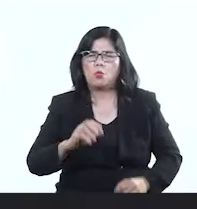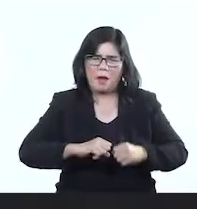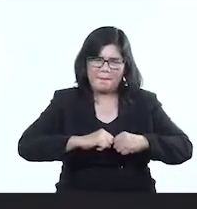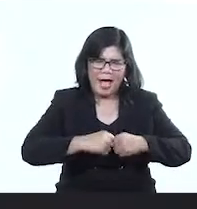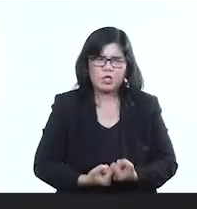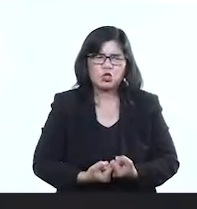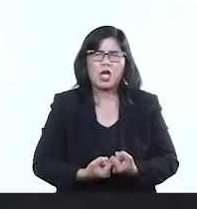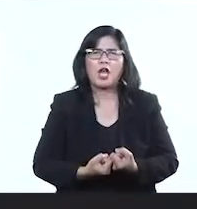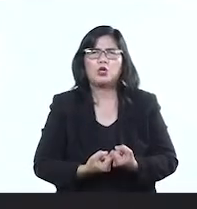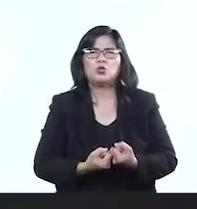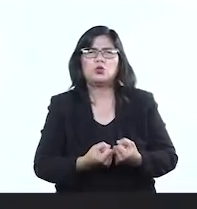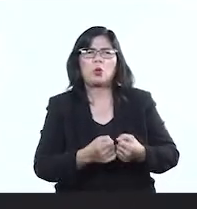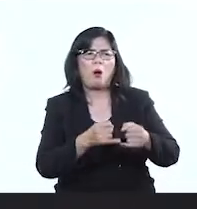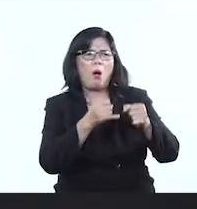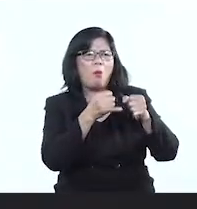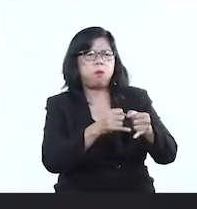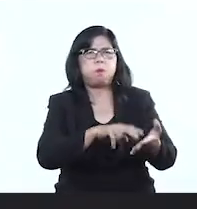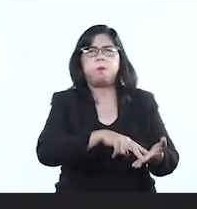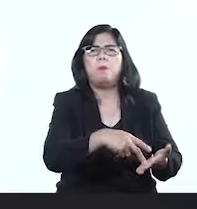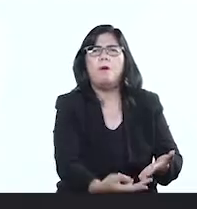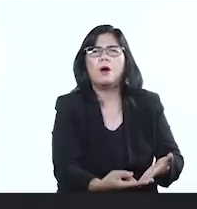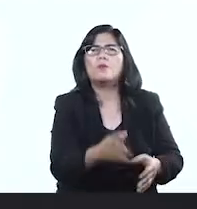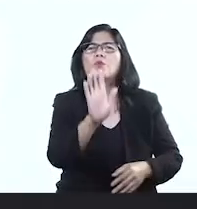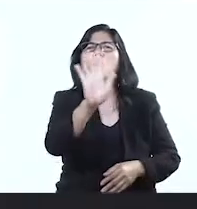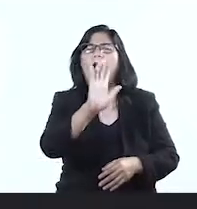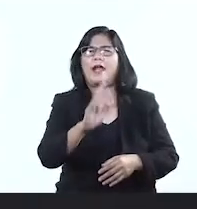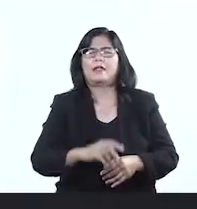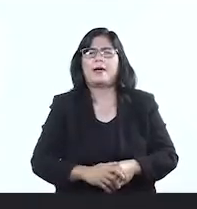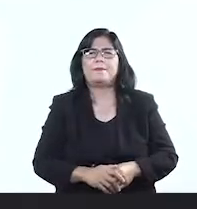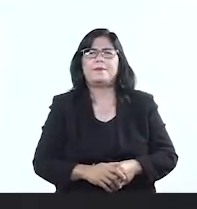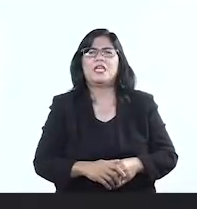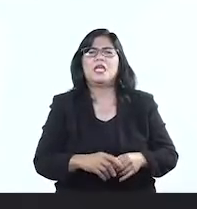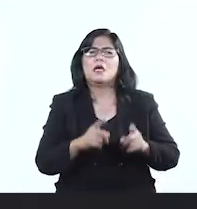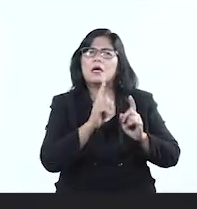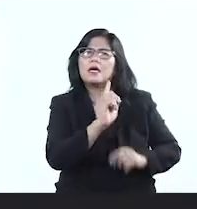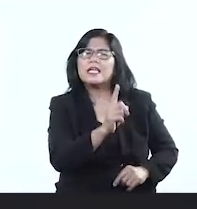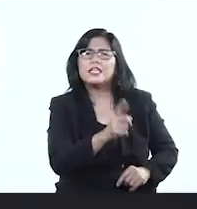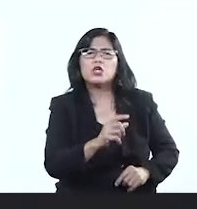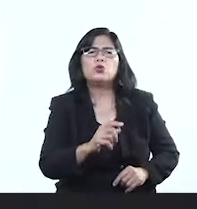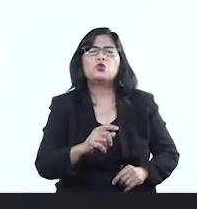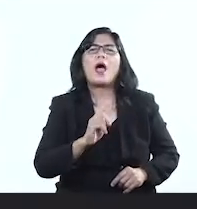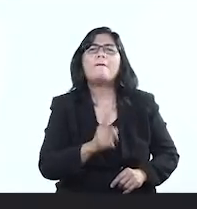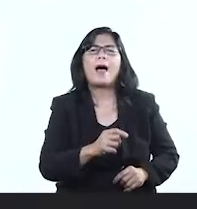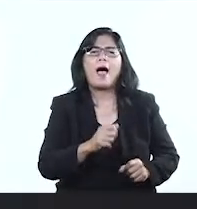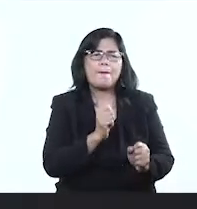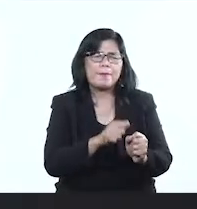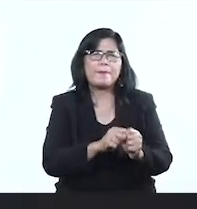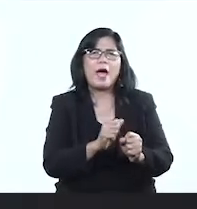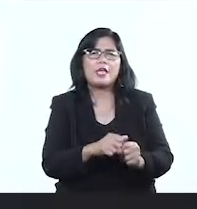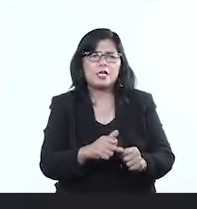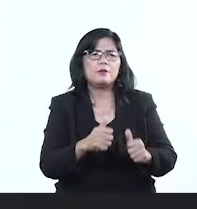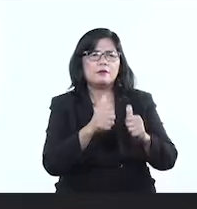bukan mengkritik untuk menjatuhkan tak bisa mengkritik untuk memperbaiki keadaan dan menciptakan kondisi yang lebih